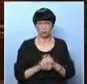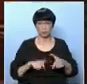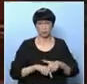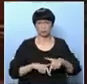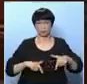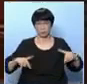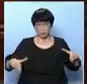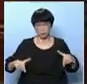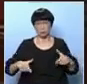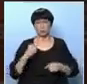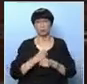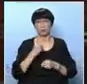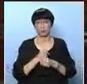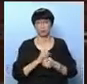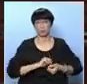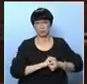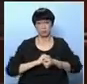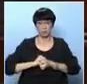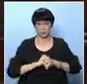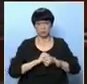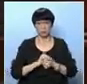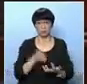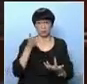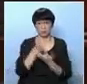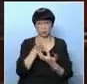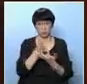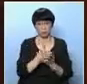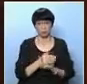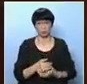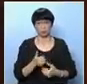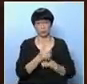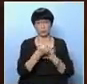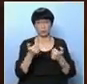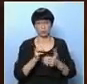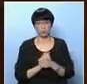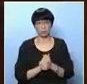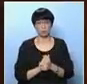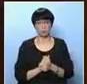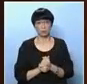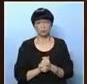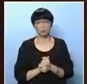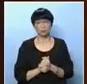斧向大嶼山挺進。多謝主席。 馬逢。